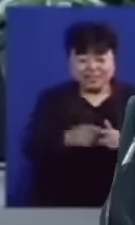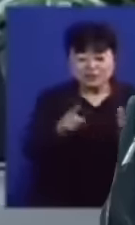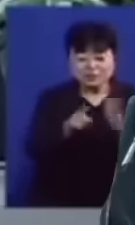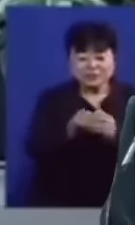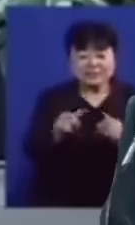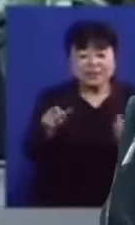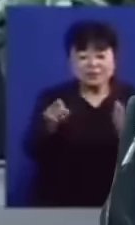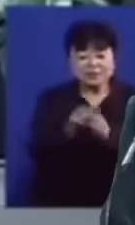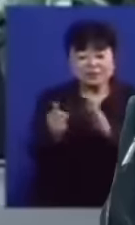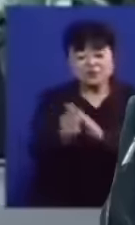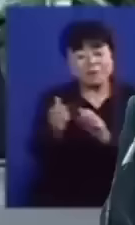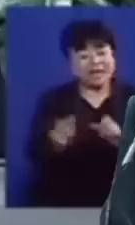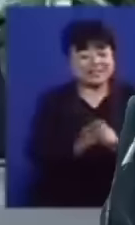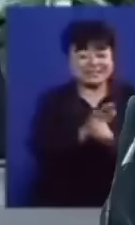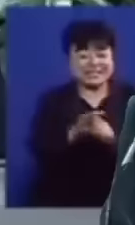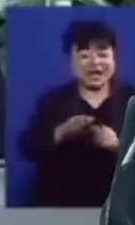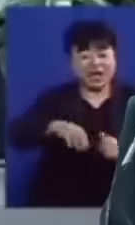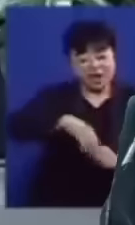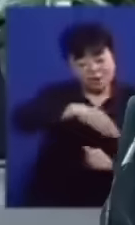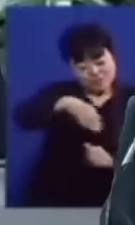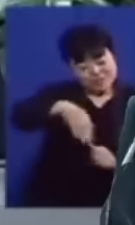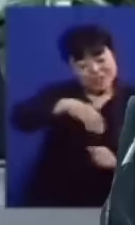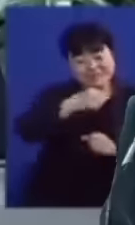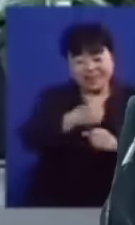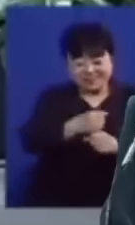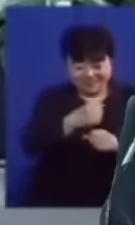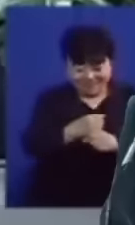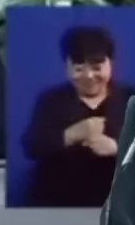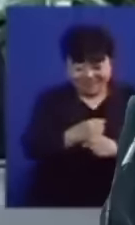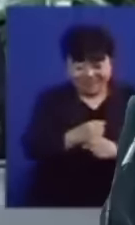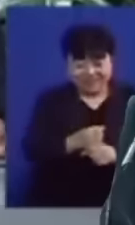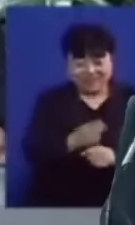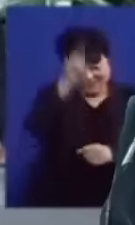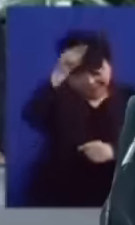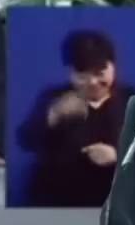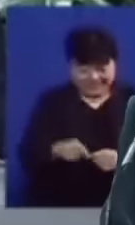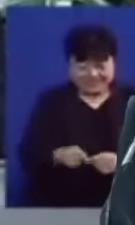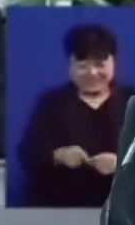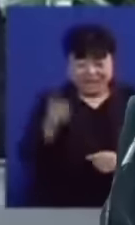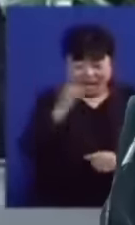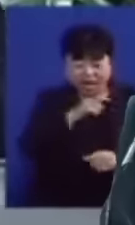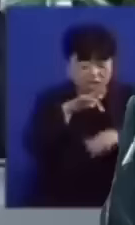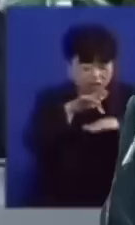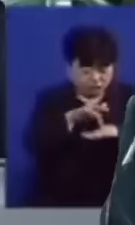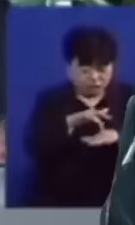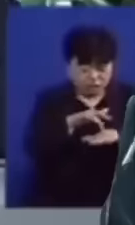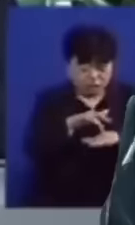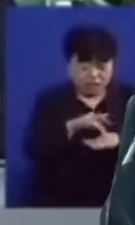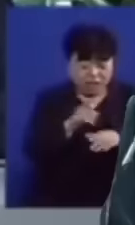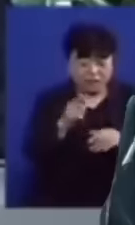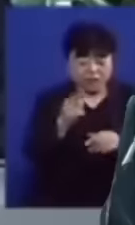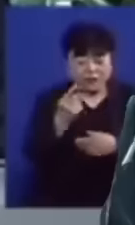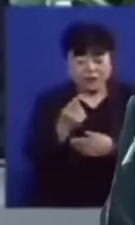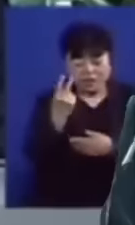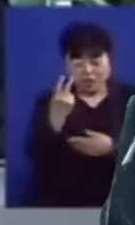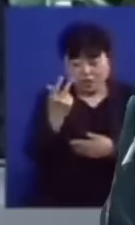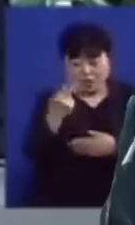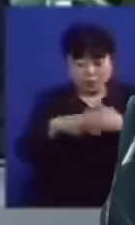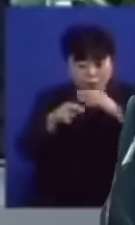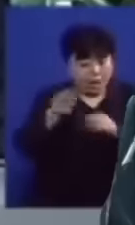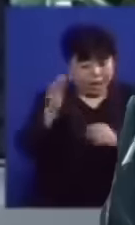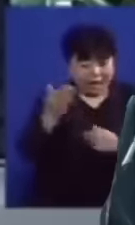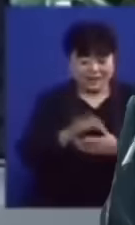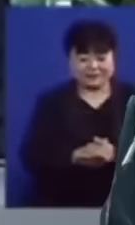사람은 믿음, 소망, 사랑으로 분위기를 만들어 잡아놓으면 온 천지에 악한 귀신이 한 길로 왔다 일곱 길로 도망치는